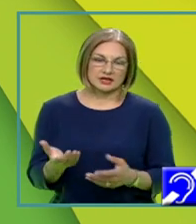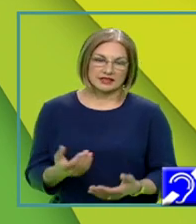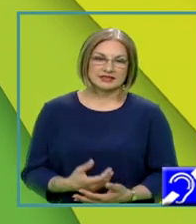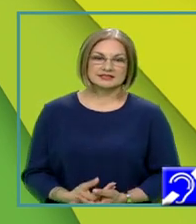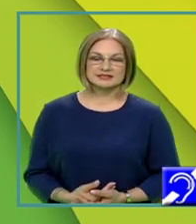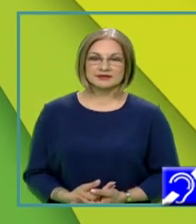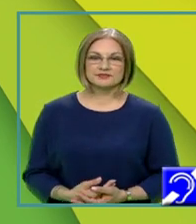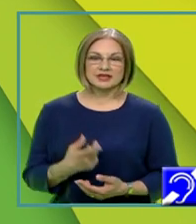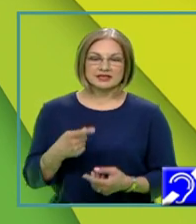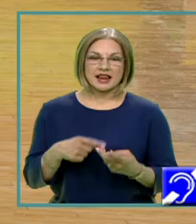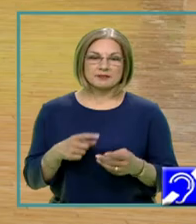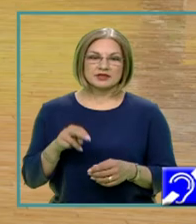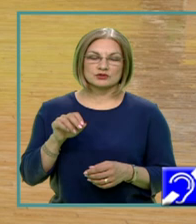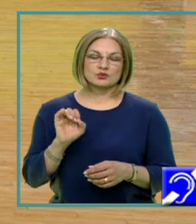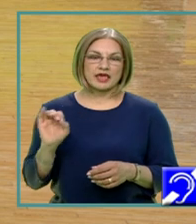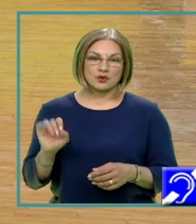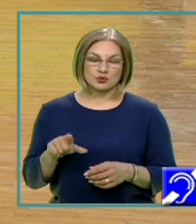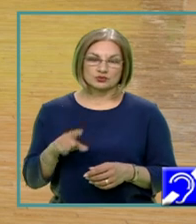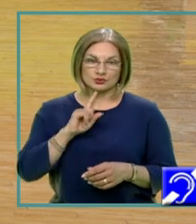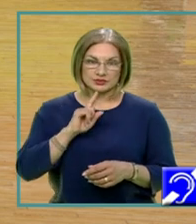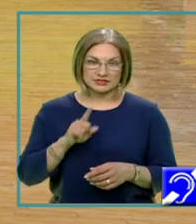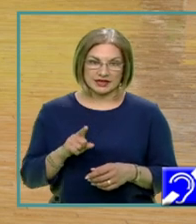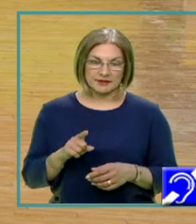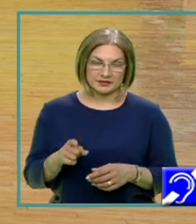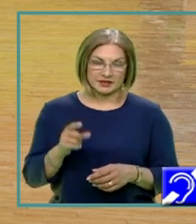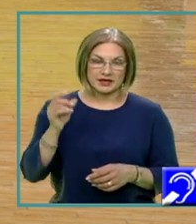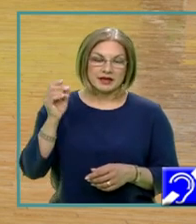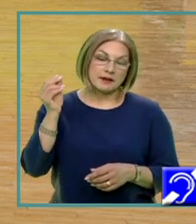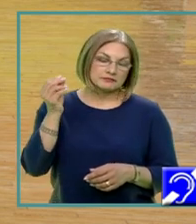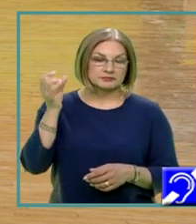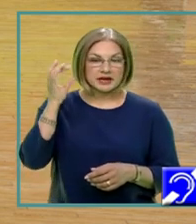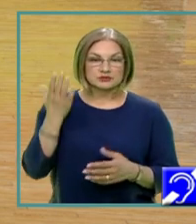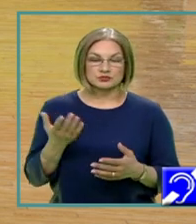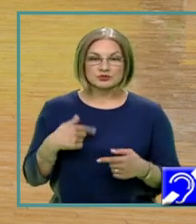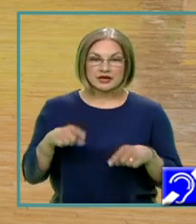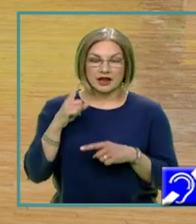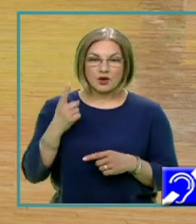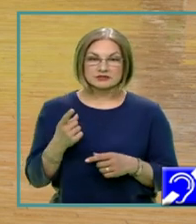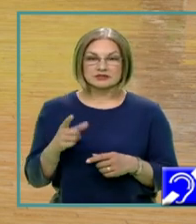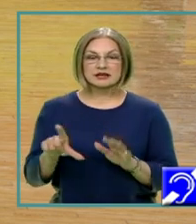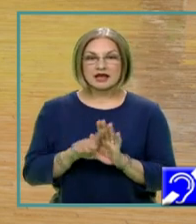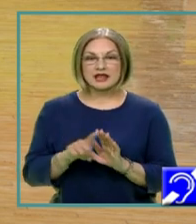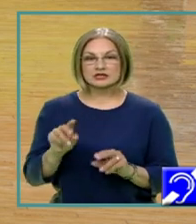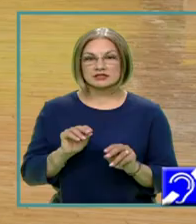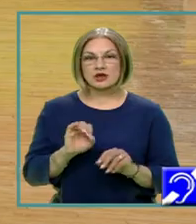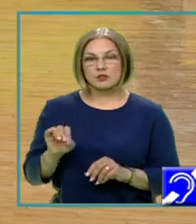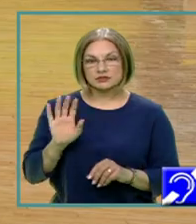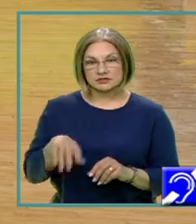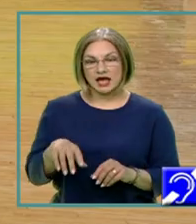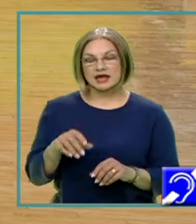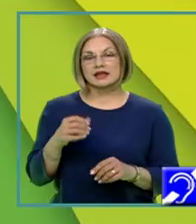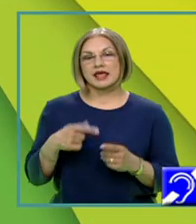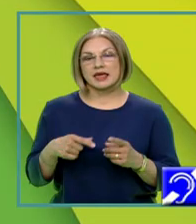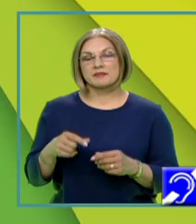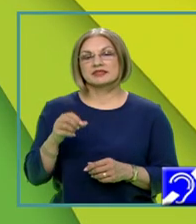definiția elementului neutru ceea ce înseamnă că presupunerea inițiala noastră că legea de compoziție ale neutru este